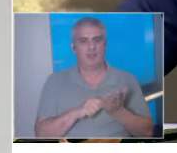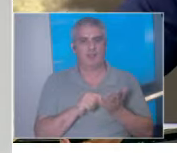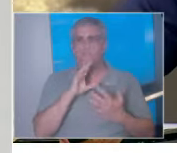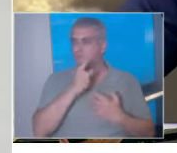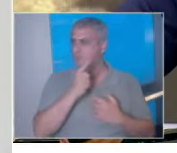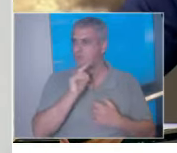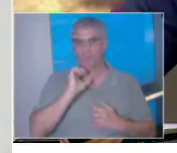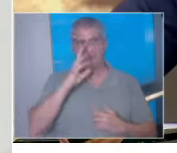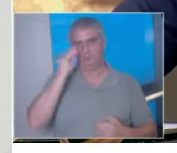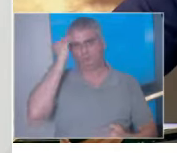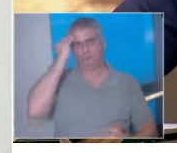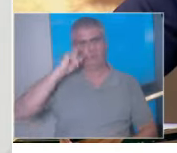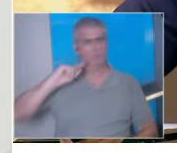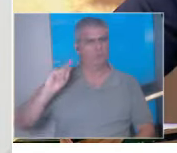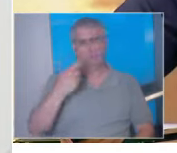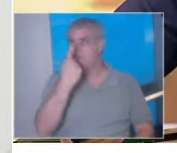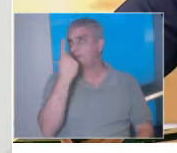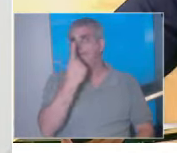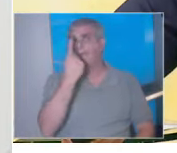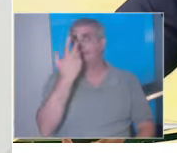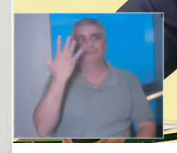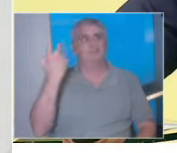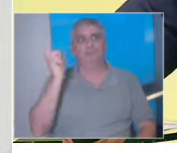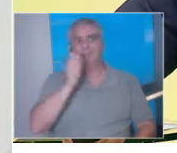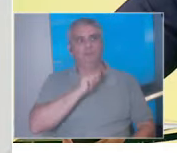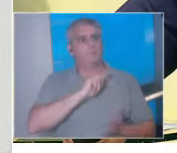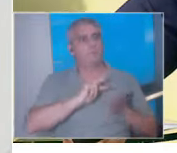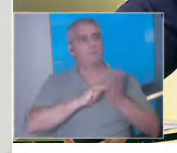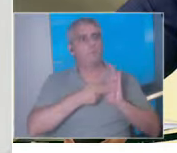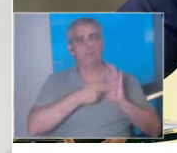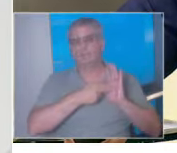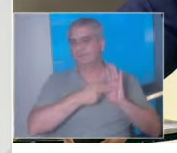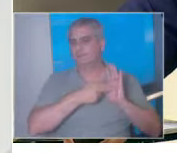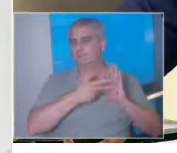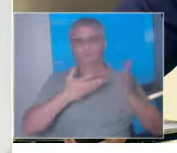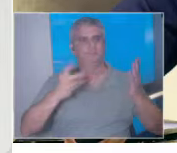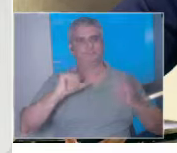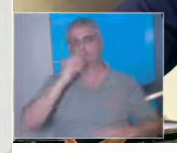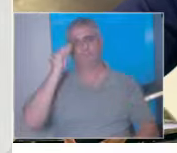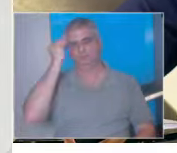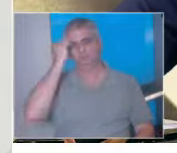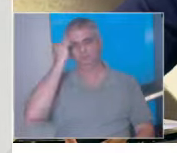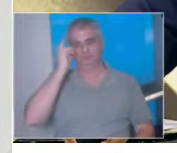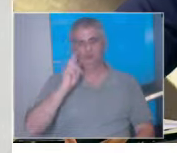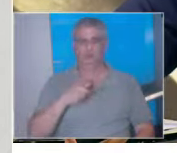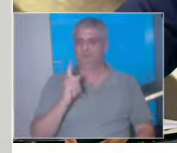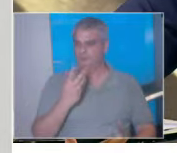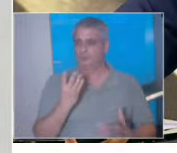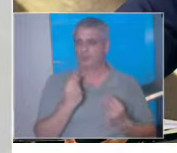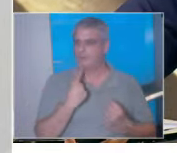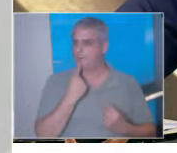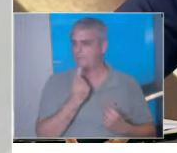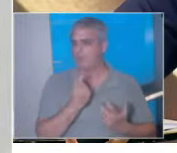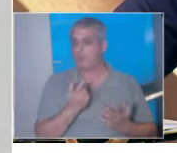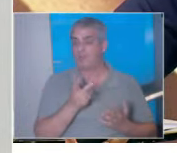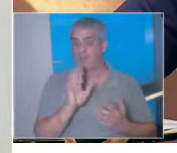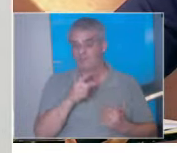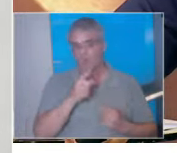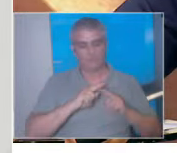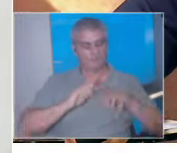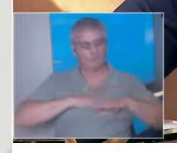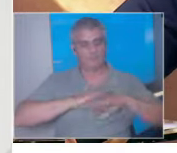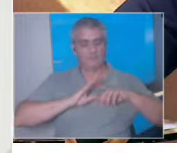שהוא סופר זכיר, באמת, אחד האישים הפוליטיים הזכירים שיש, יש גם אמירה רווחת שעל אף